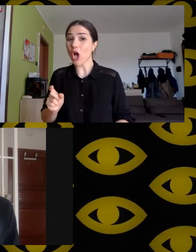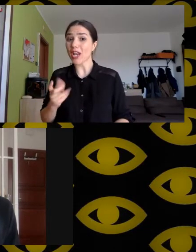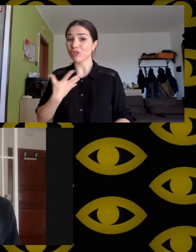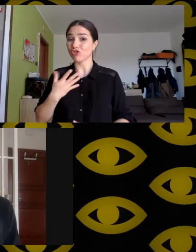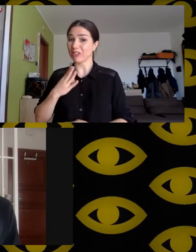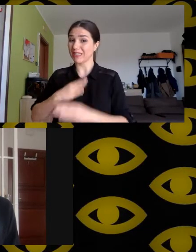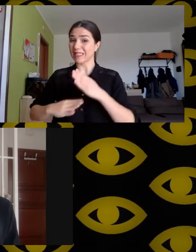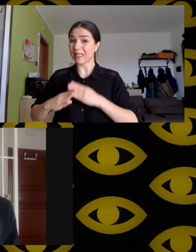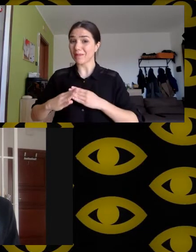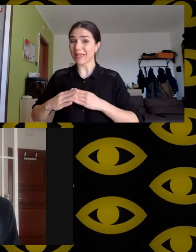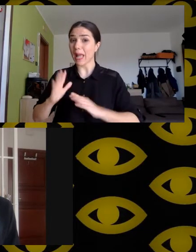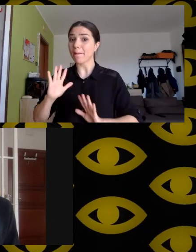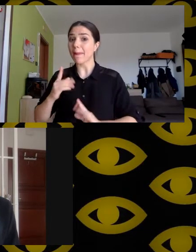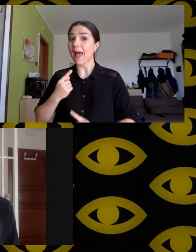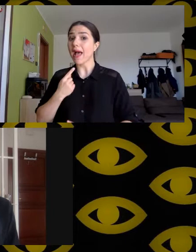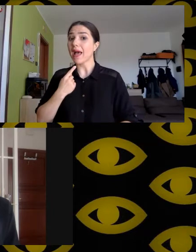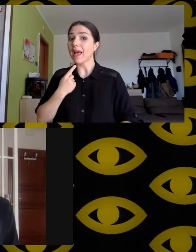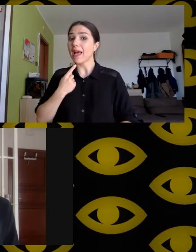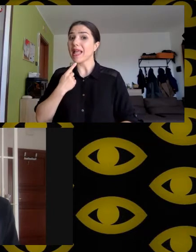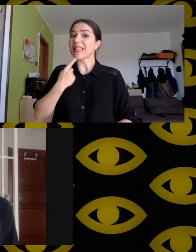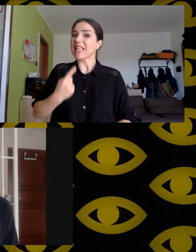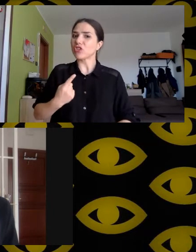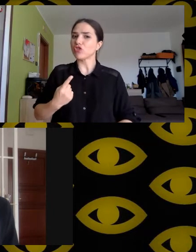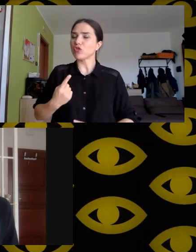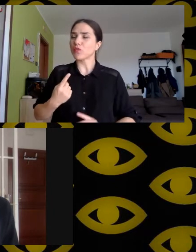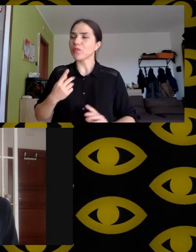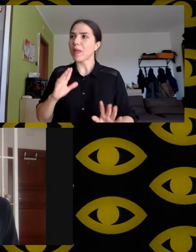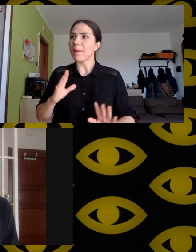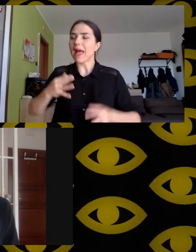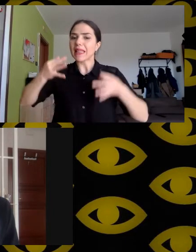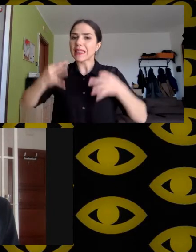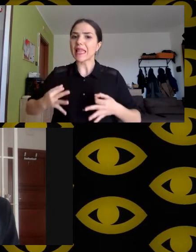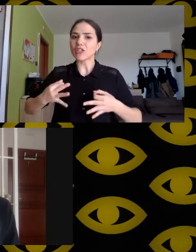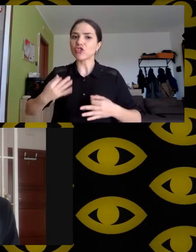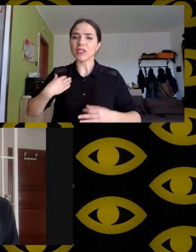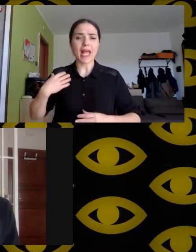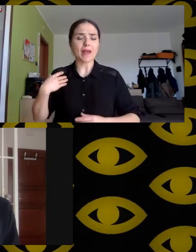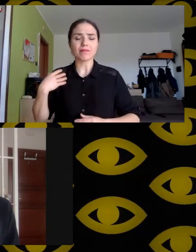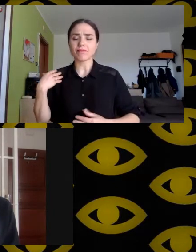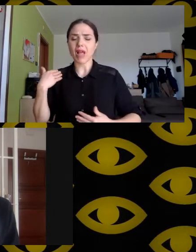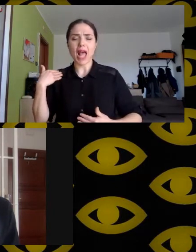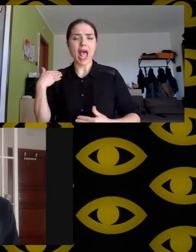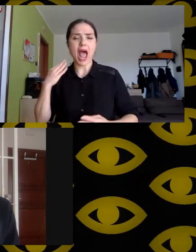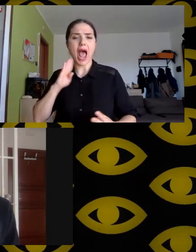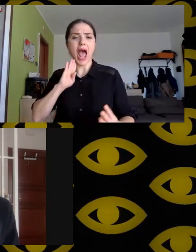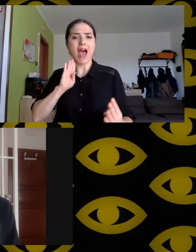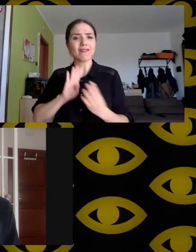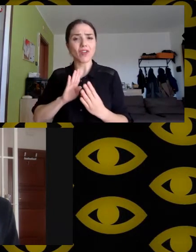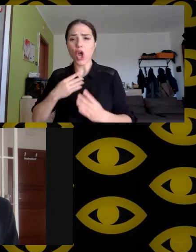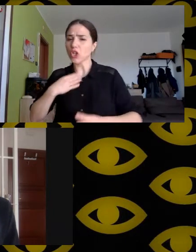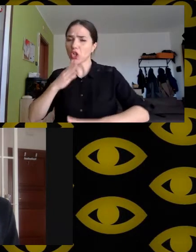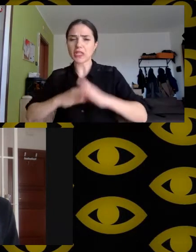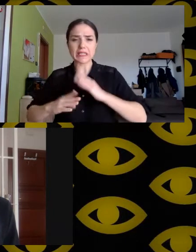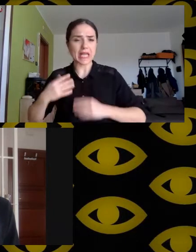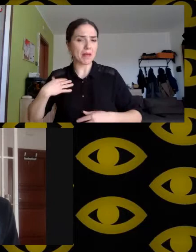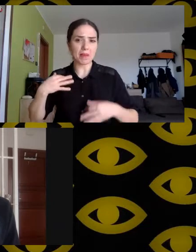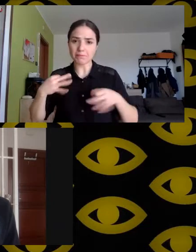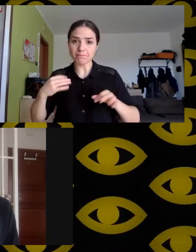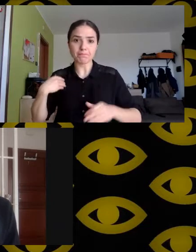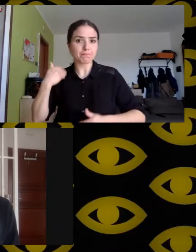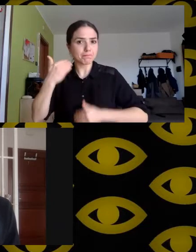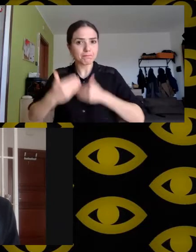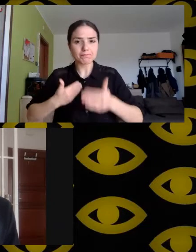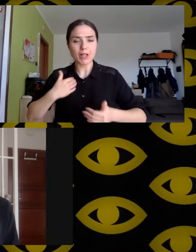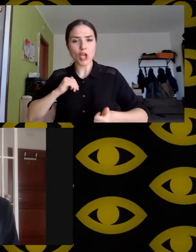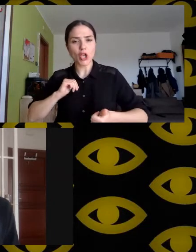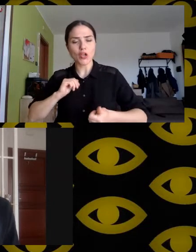essere specialmente abili, e quindi fanno tutto quello che è possibile per dimostrare che basta cambiare il metodo,